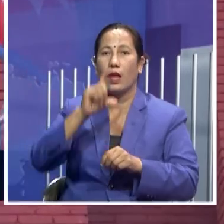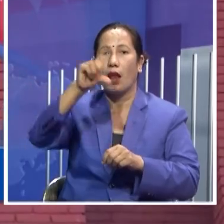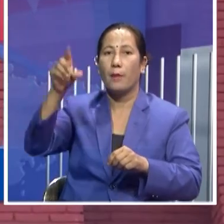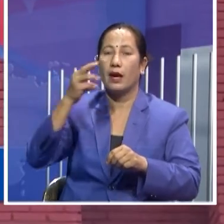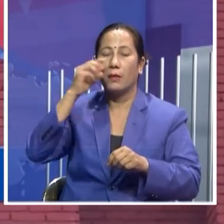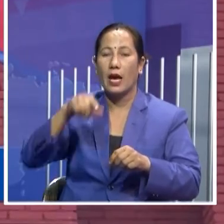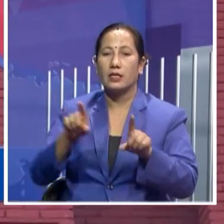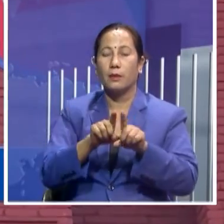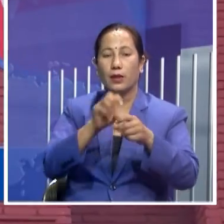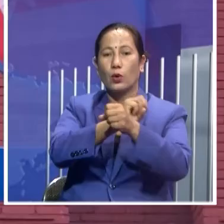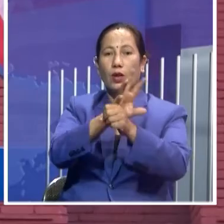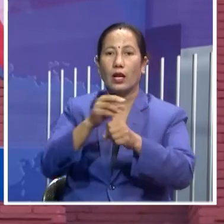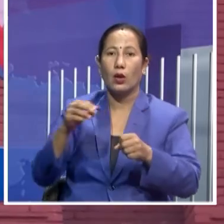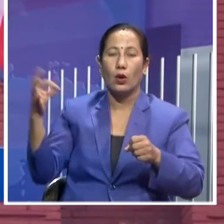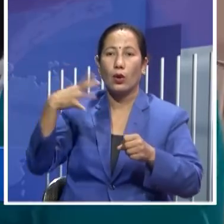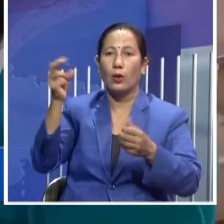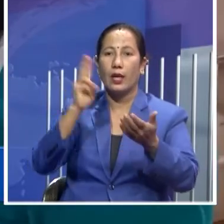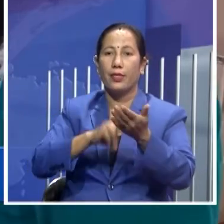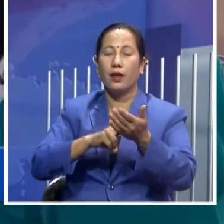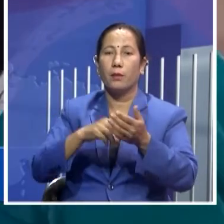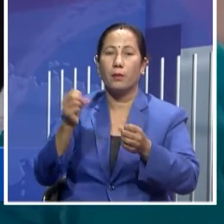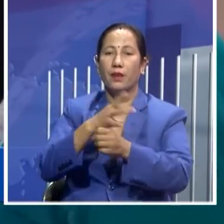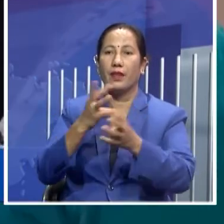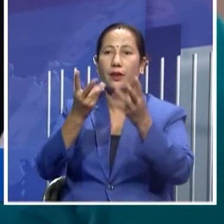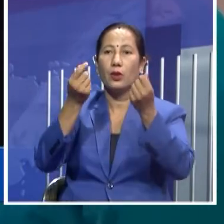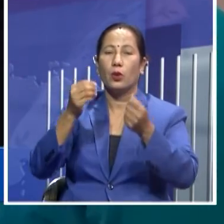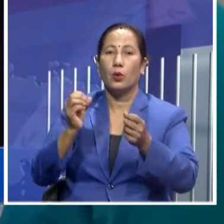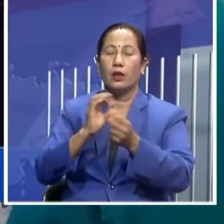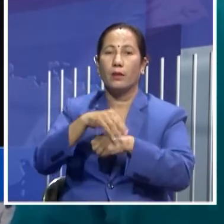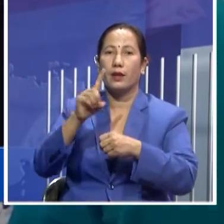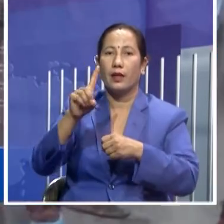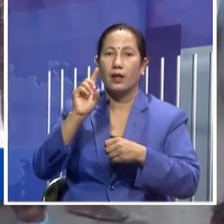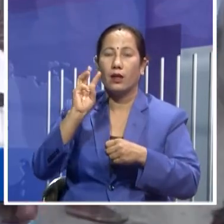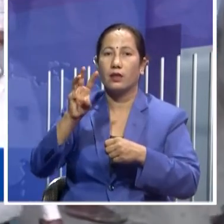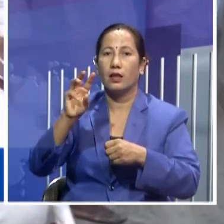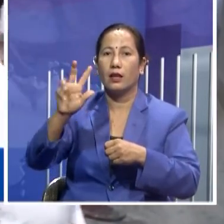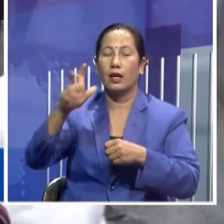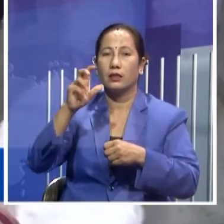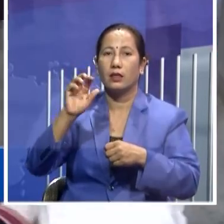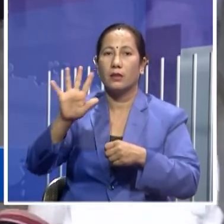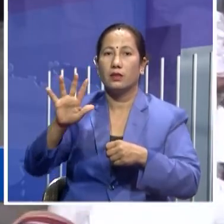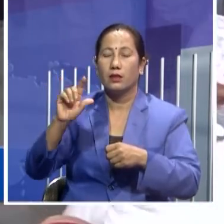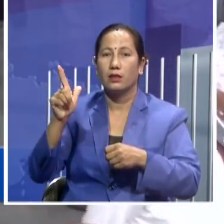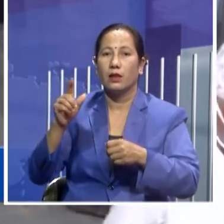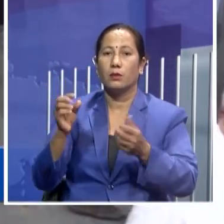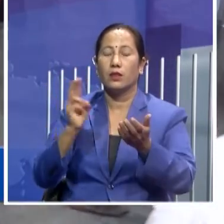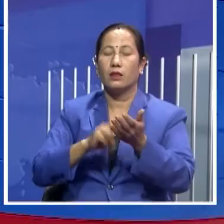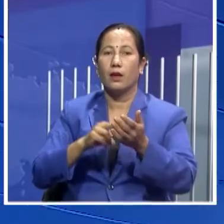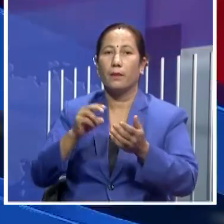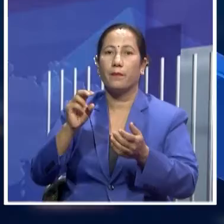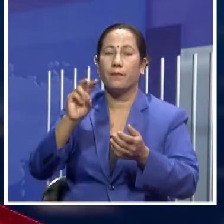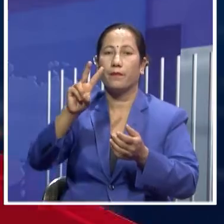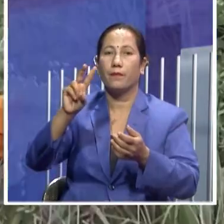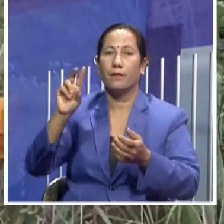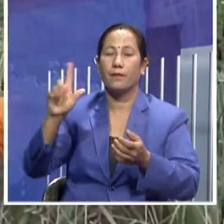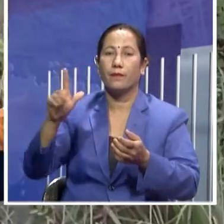नेपालमा आज पनि कोरोनाको नयाँ संक्रमित थपिने भन्दा निको हुने बढी। 1857 जनामा संक्रमण पुष्टि। थप 27 जनाको